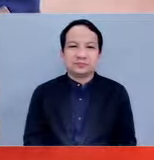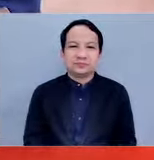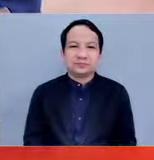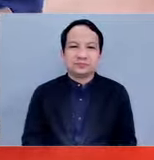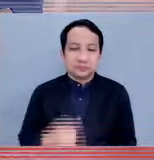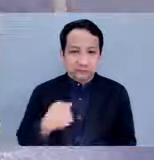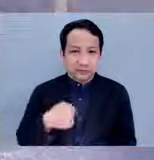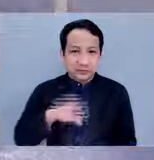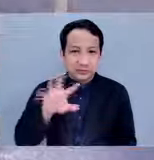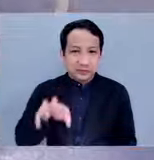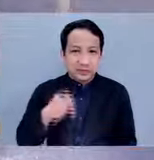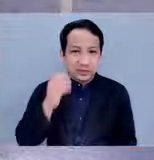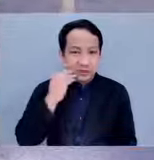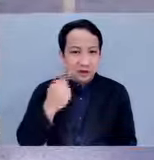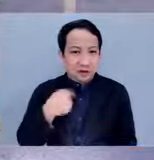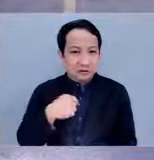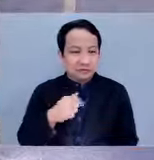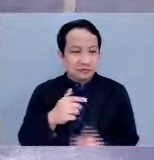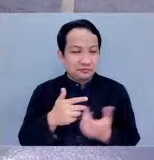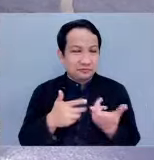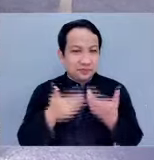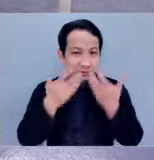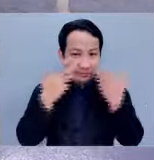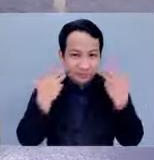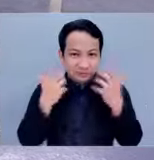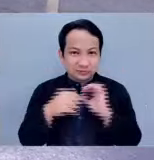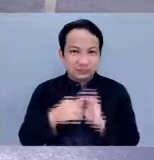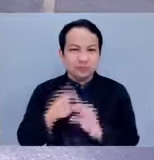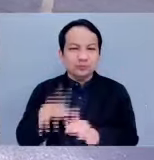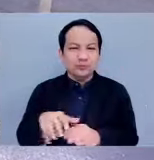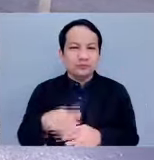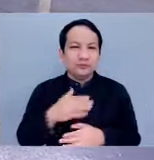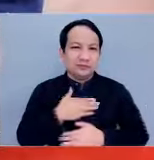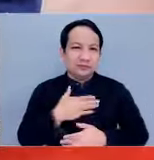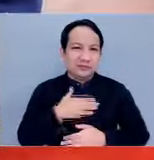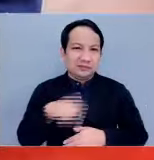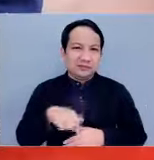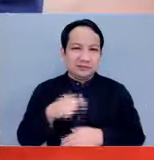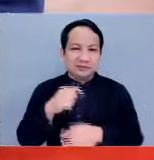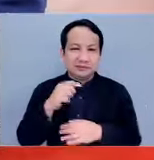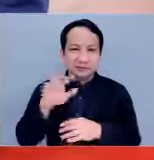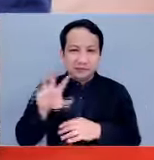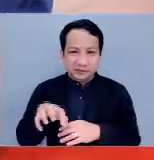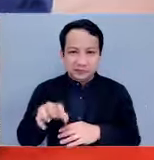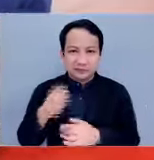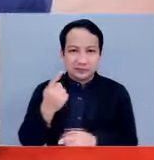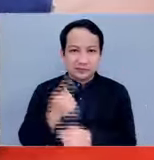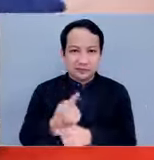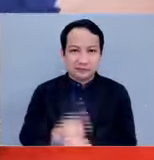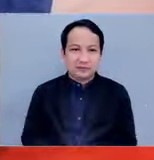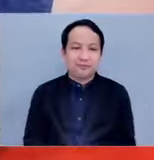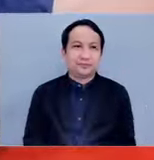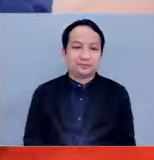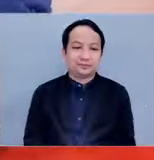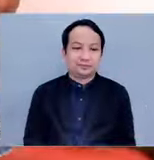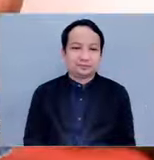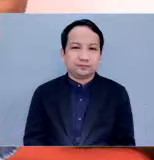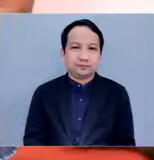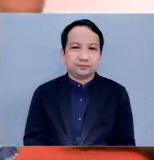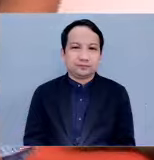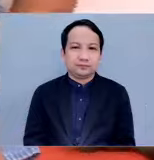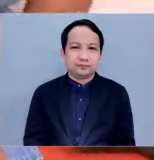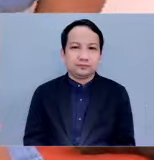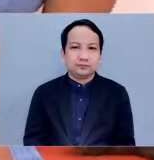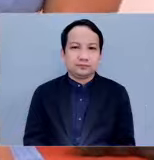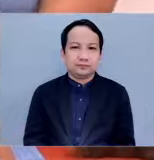talaga, masasabi ko talaga na pampasaya talaga ang mga cats sa buhay natin. Oo, diba, Mami Chiki? Ewan ko yung mga